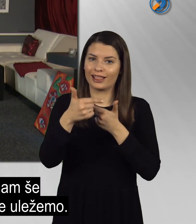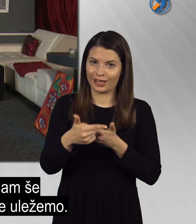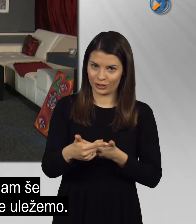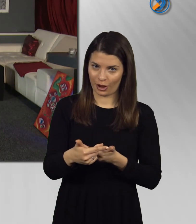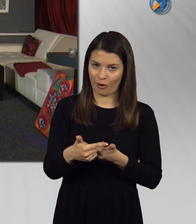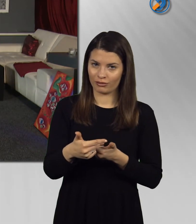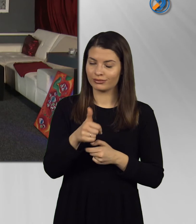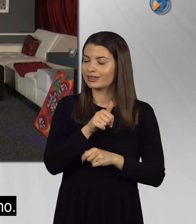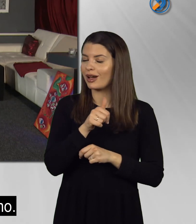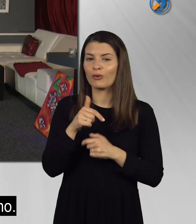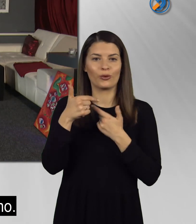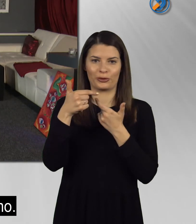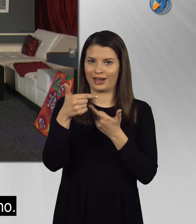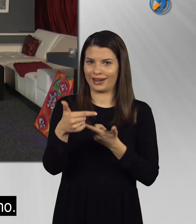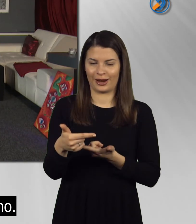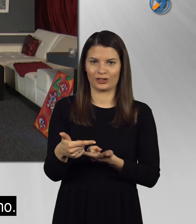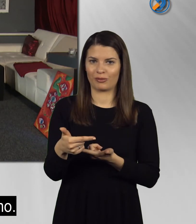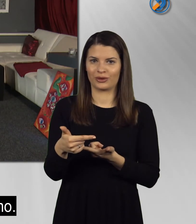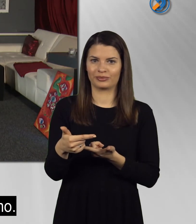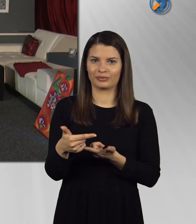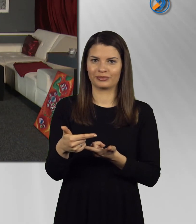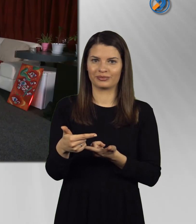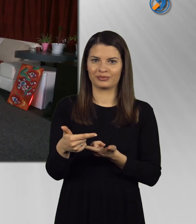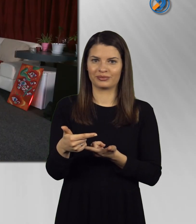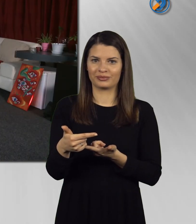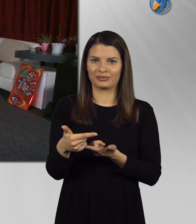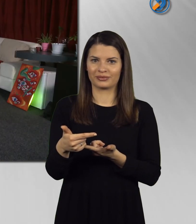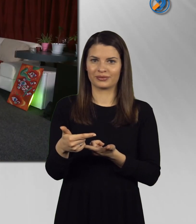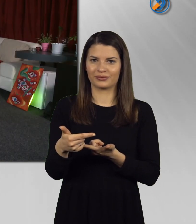uležemo. Samo uležemo.